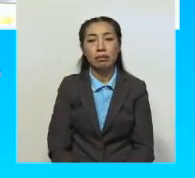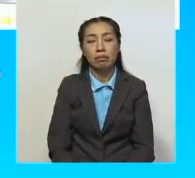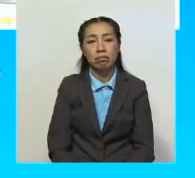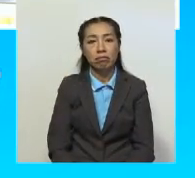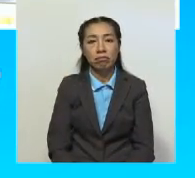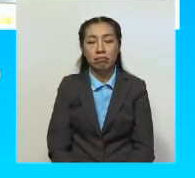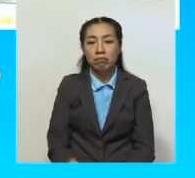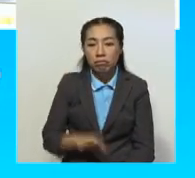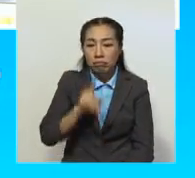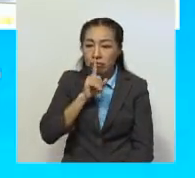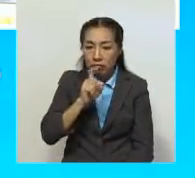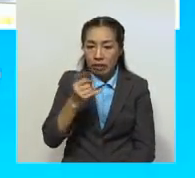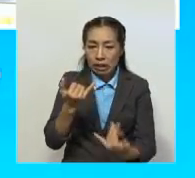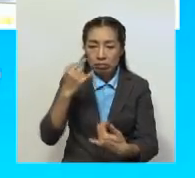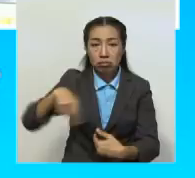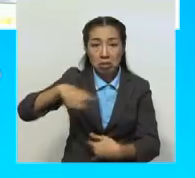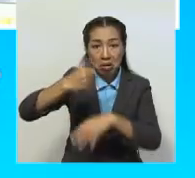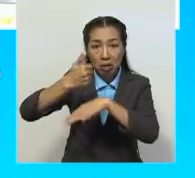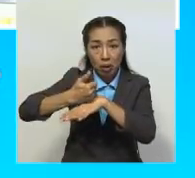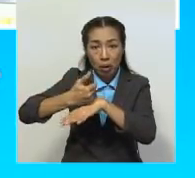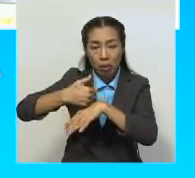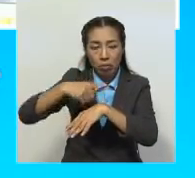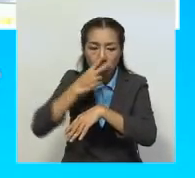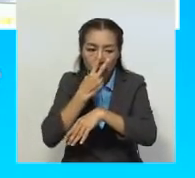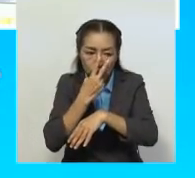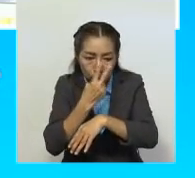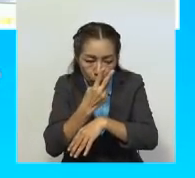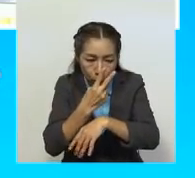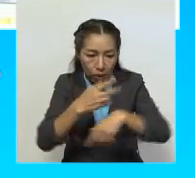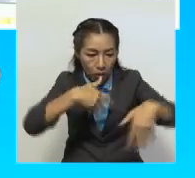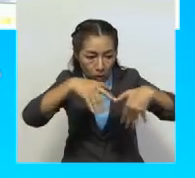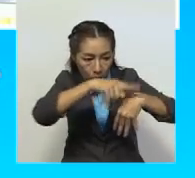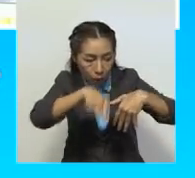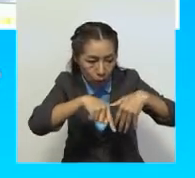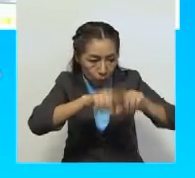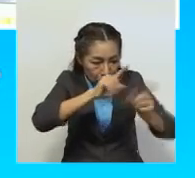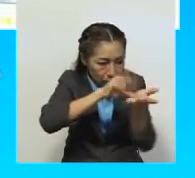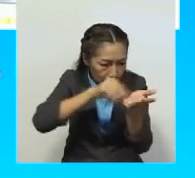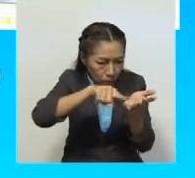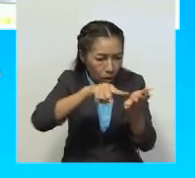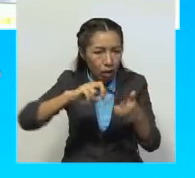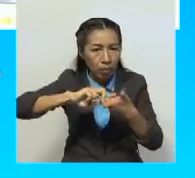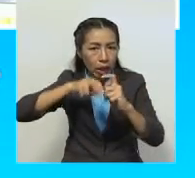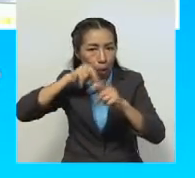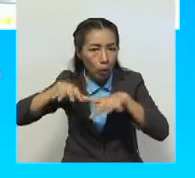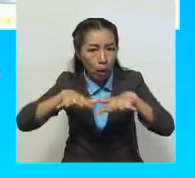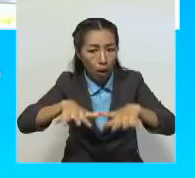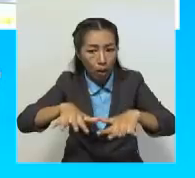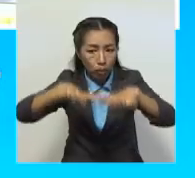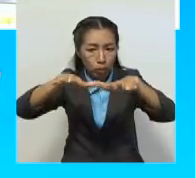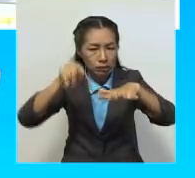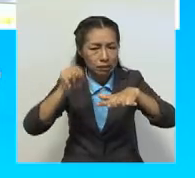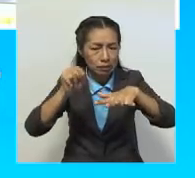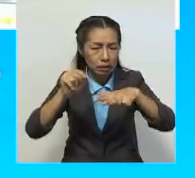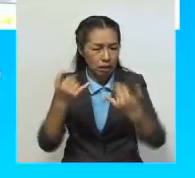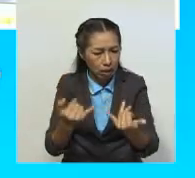อย่างที่ท่านผู้ว่าบอกว่าตอนนี้เนี่ยลงพื้นที่ไปติดตามสถานการณ์เพราะว่าปัญหานอกจากเรื่องของน้ำโขงที่หนุนสูงขึ้นมาหรือว่าปรับระดับ